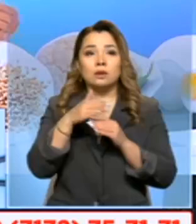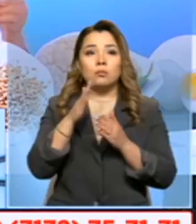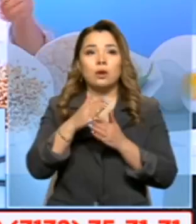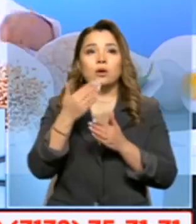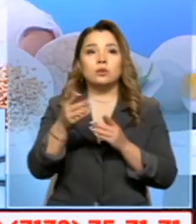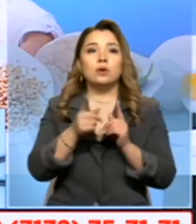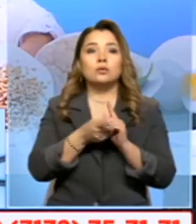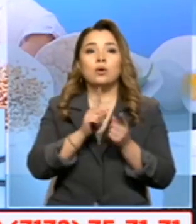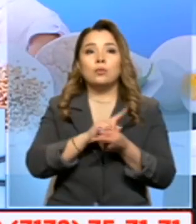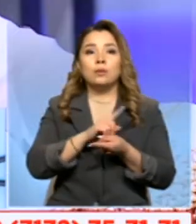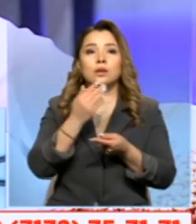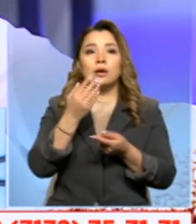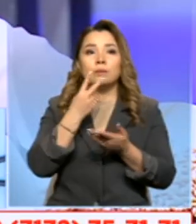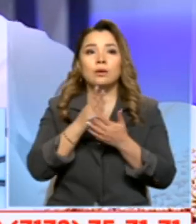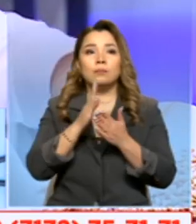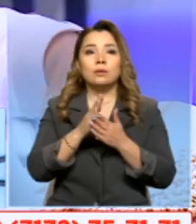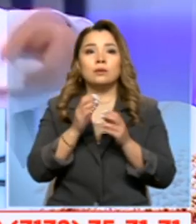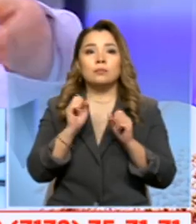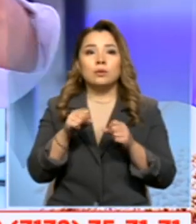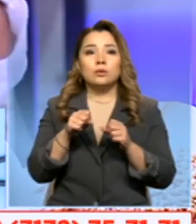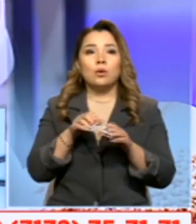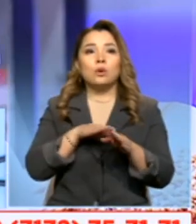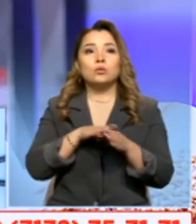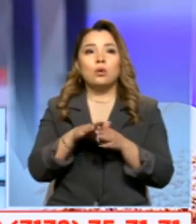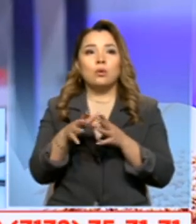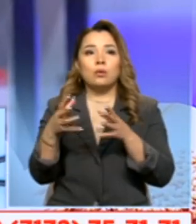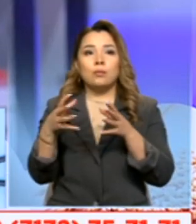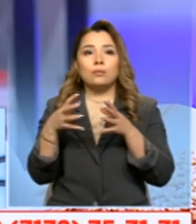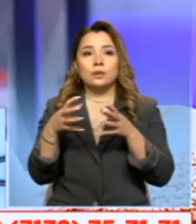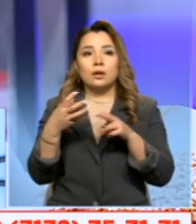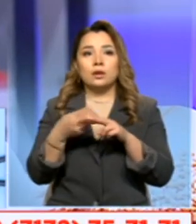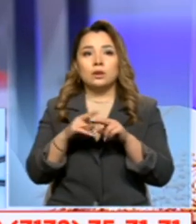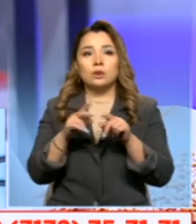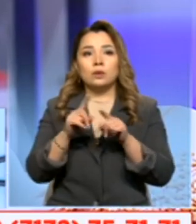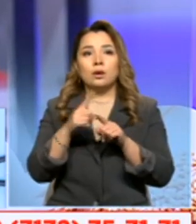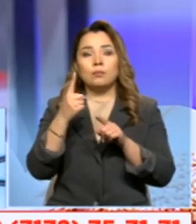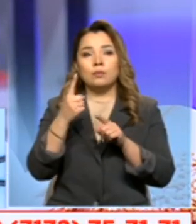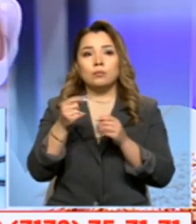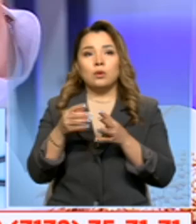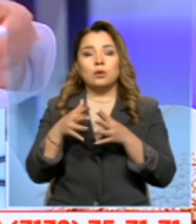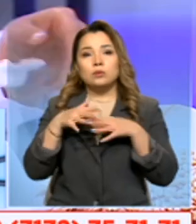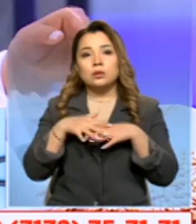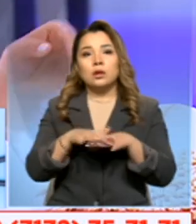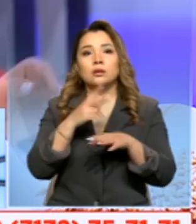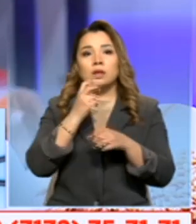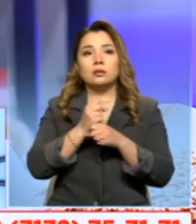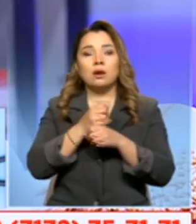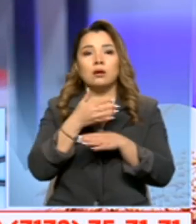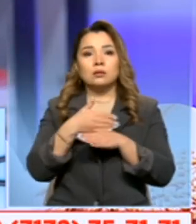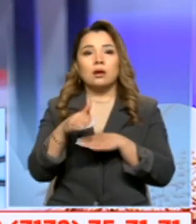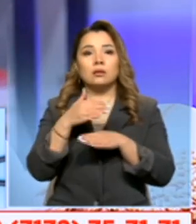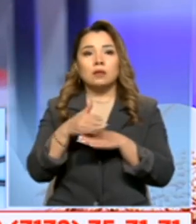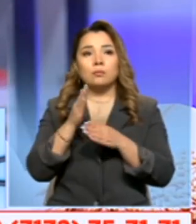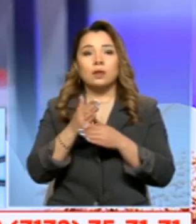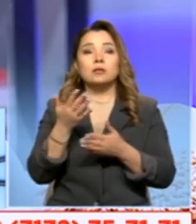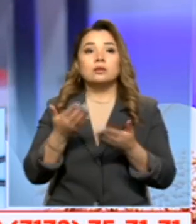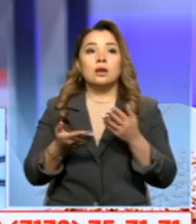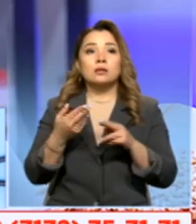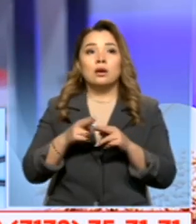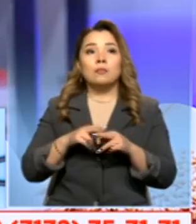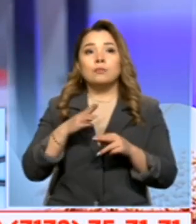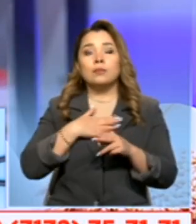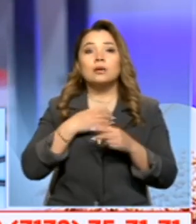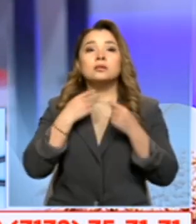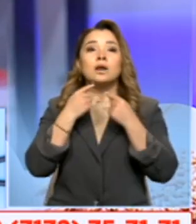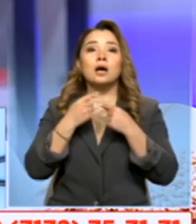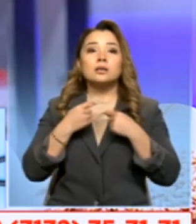онда сіздің оның орнына мынандай толық мынандай бір себет сияқты болып шығып жатыр да. Не істейді? Егер біздің